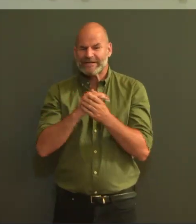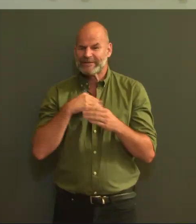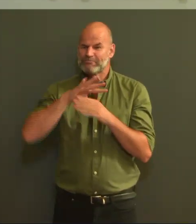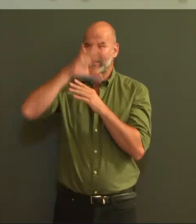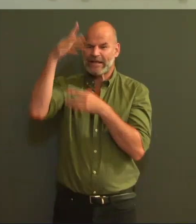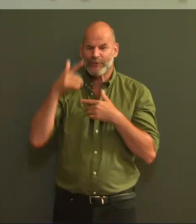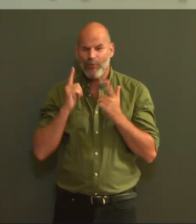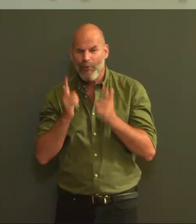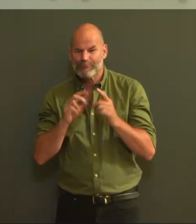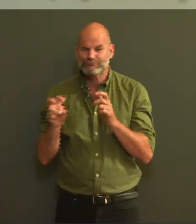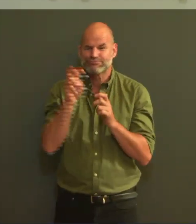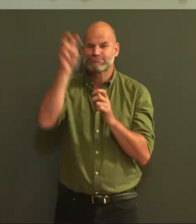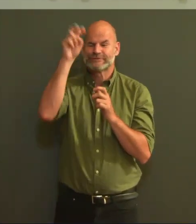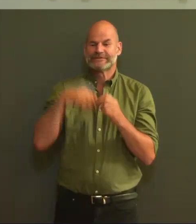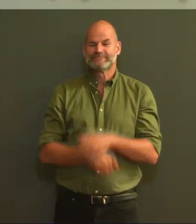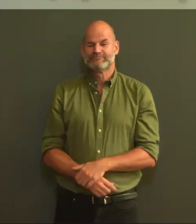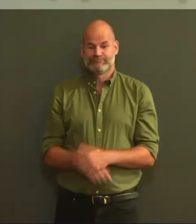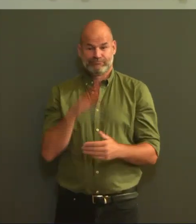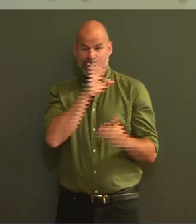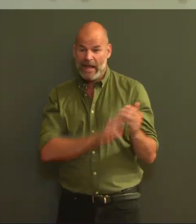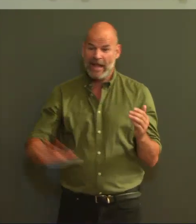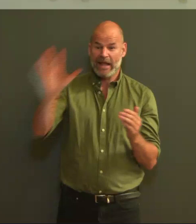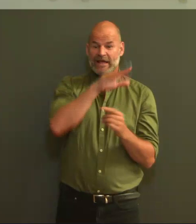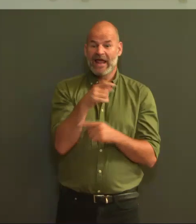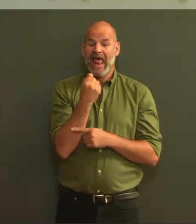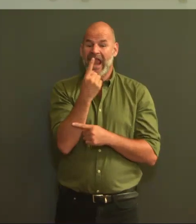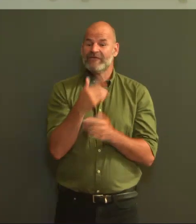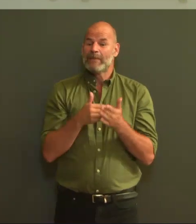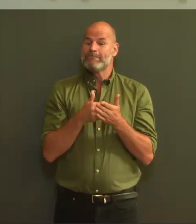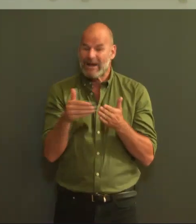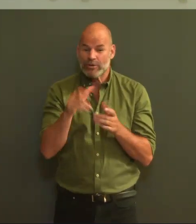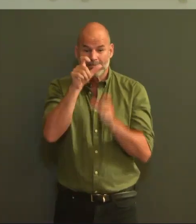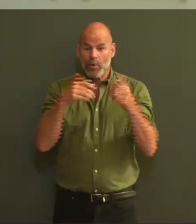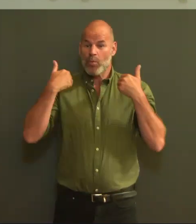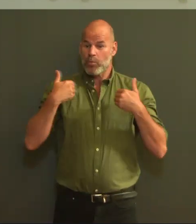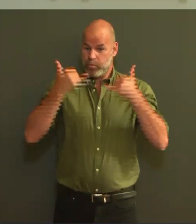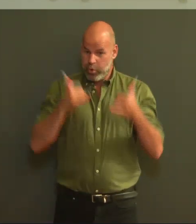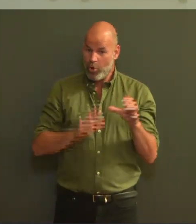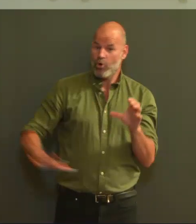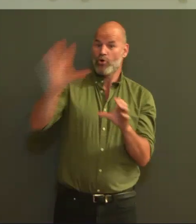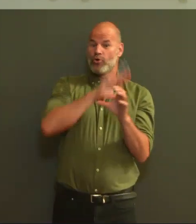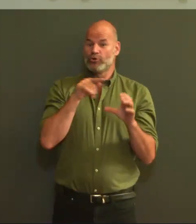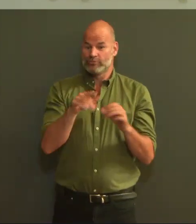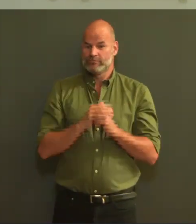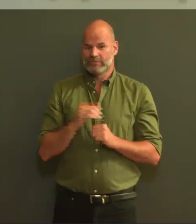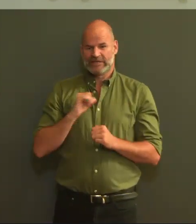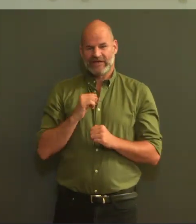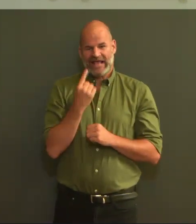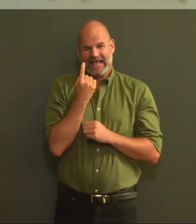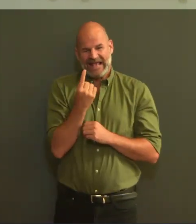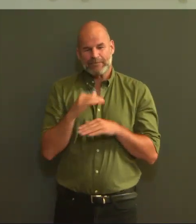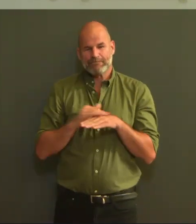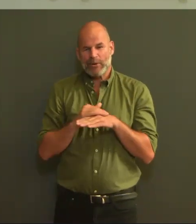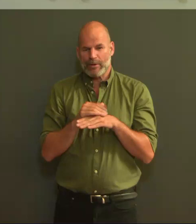telt 11 miljoen Belgen. Elke Belg heeft minstens 1 goede reden om de 6 gouden regels vol te houden en te